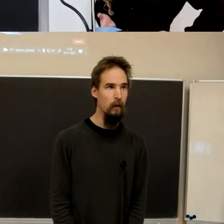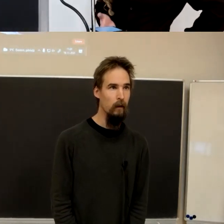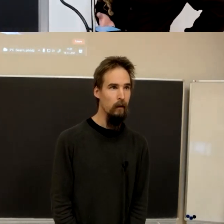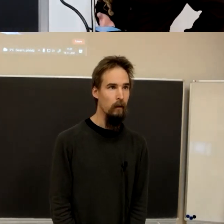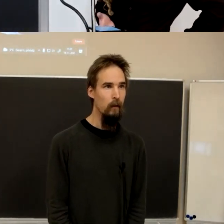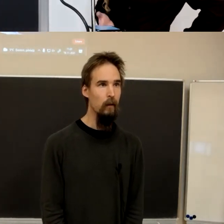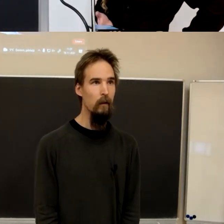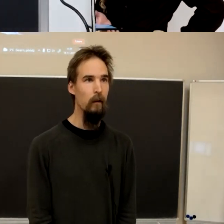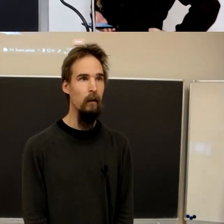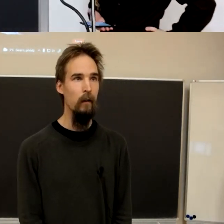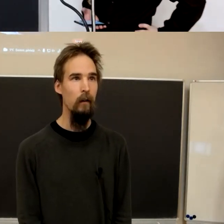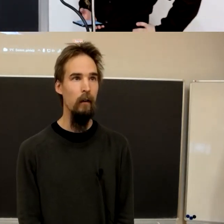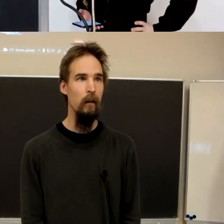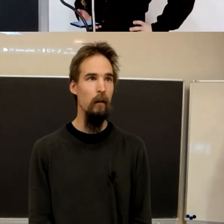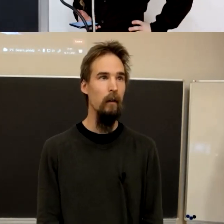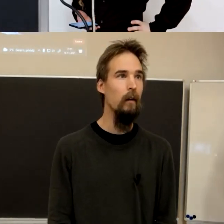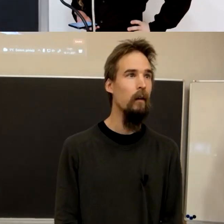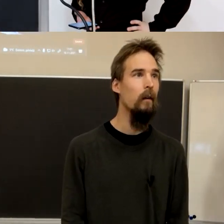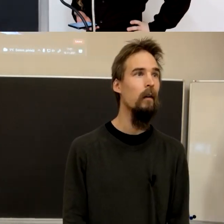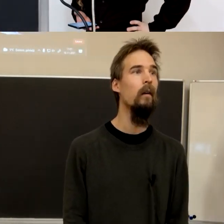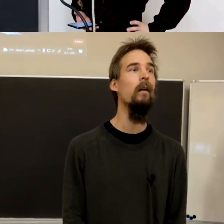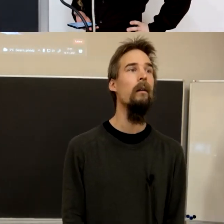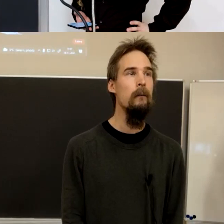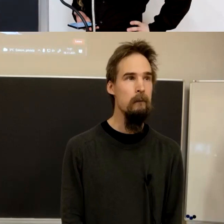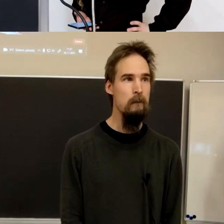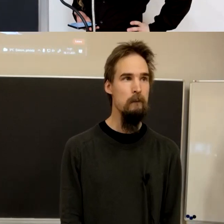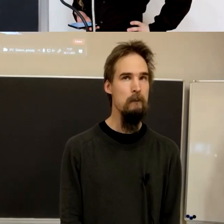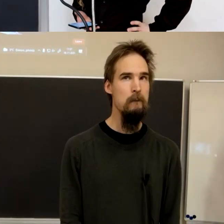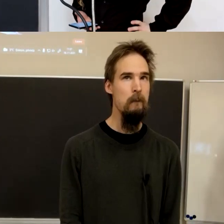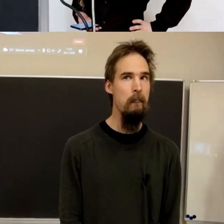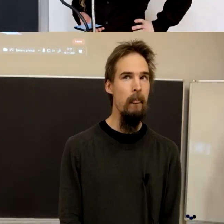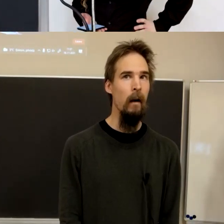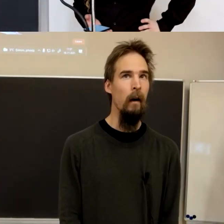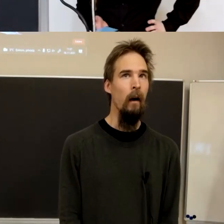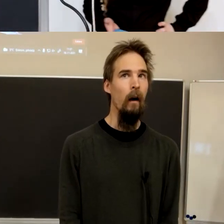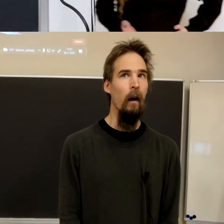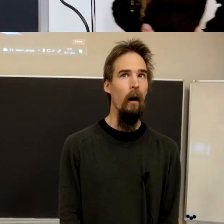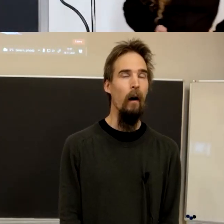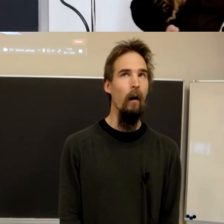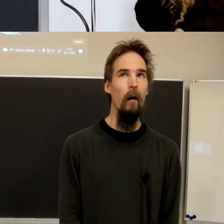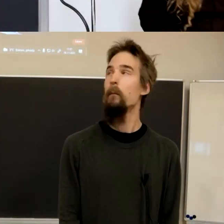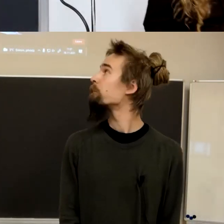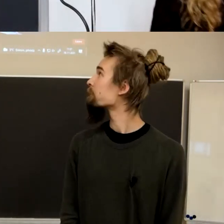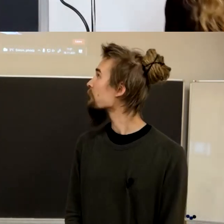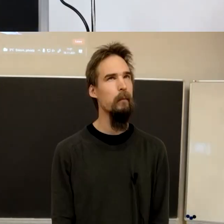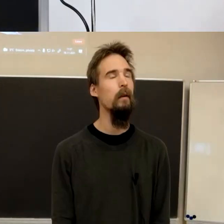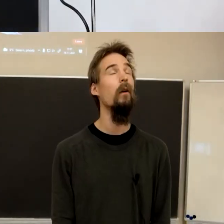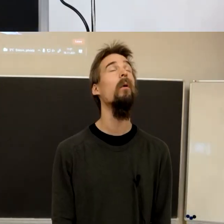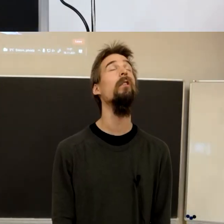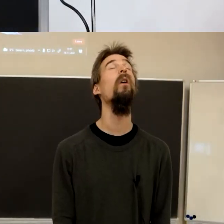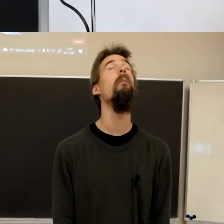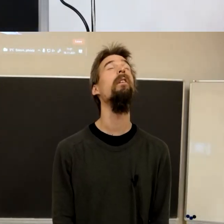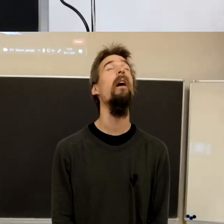riskien alle tuon Varveken supersalienssisanan. Pystytkö avaamaan siitä vähän enemmän, että mitä sillä tarkalleen tarkoitetaan?